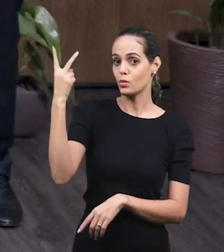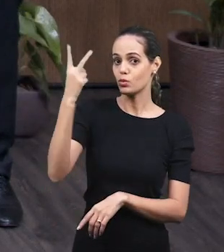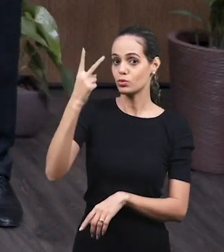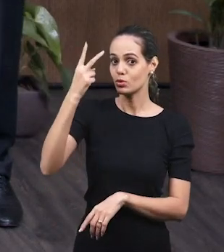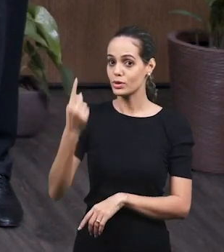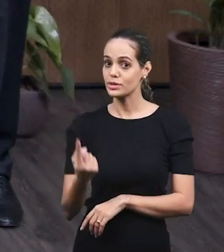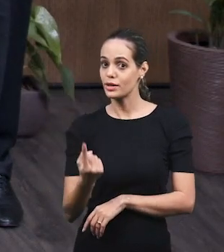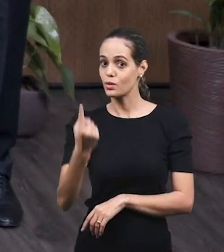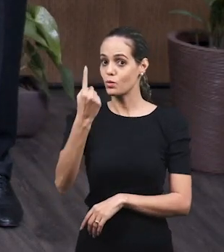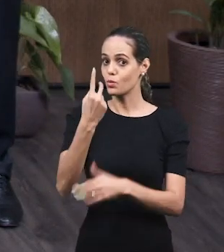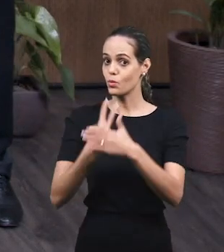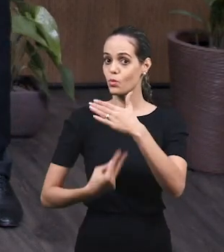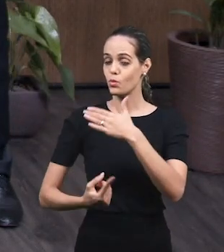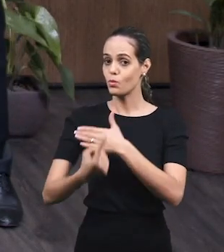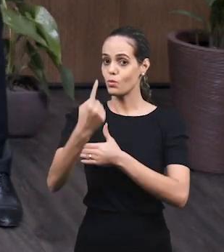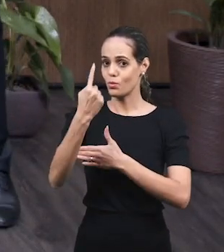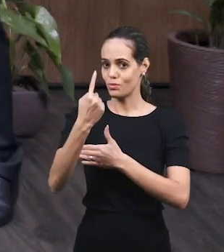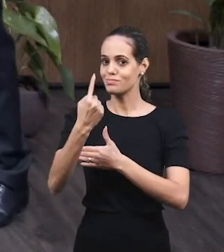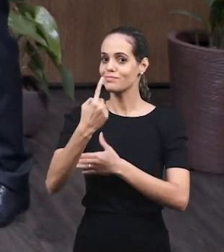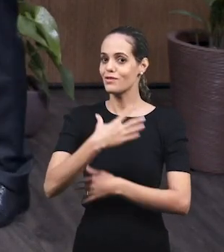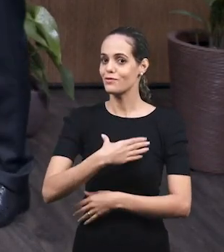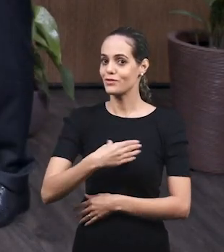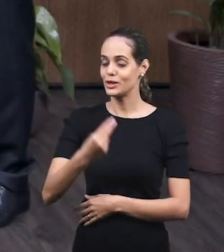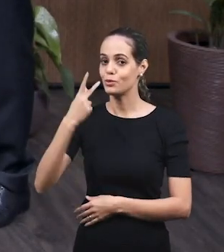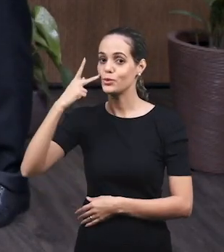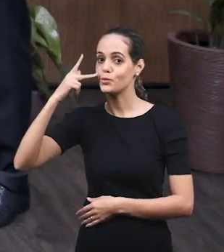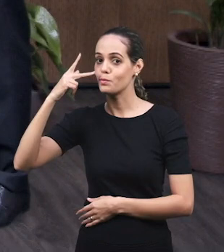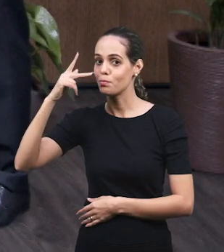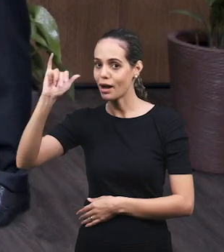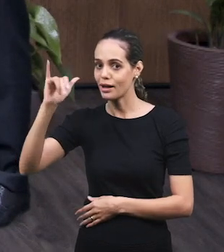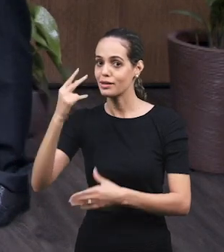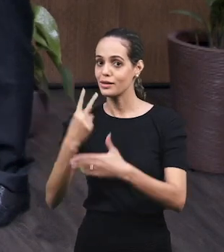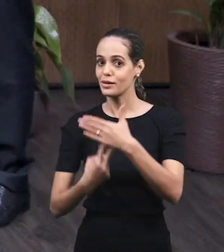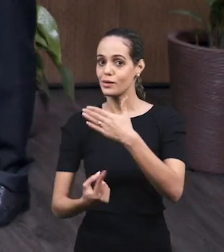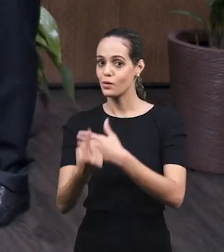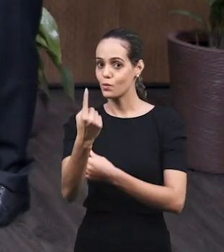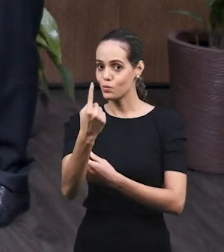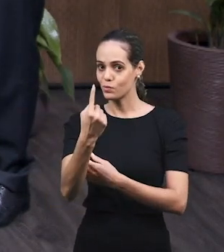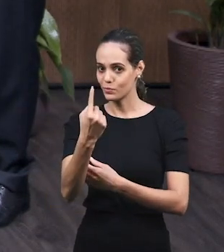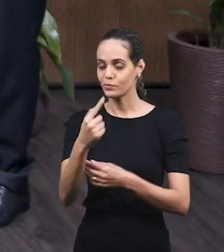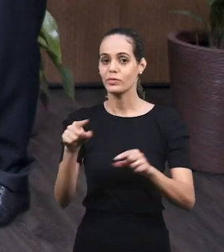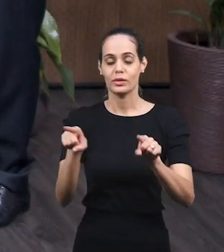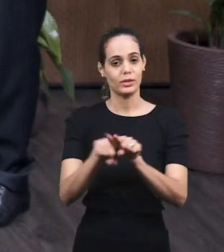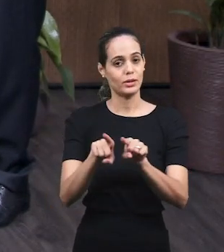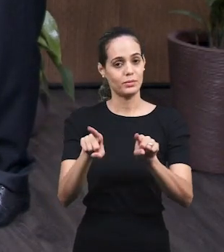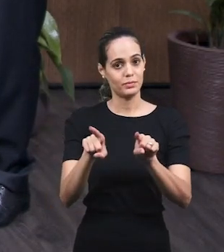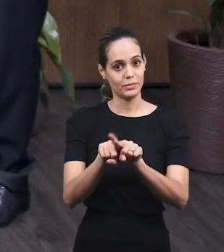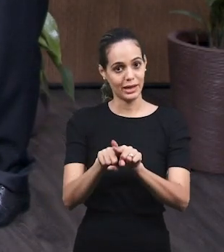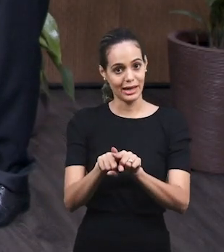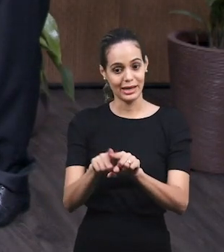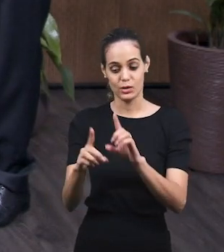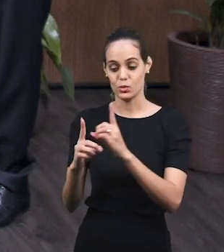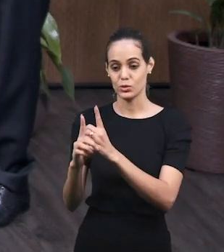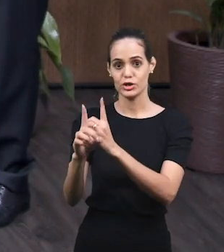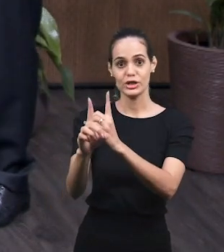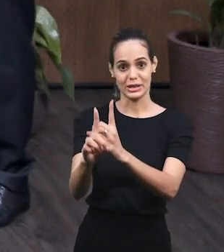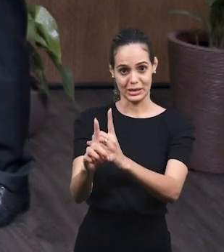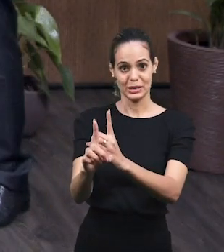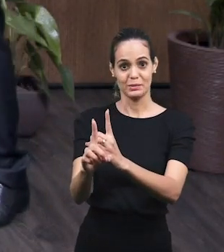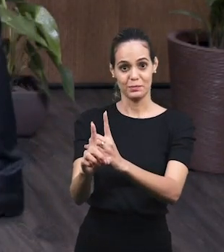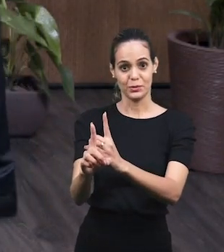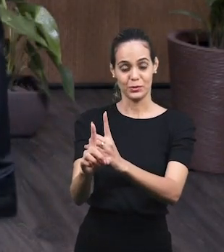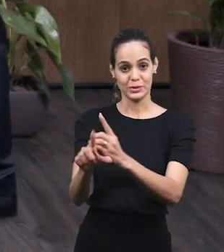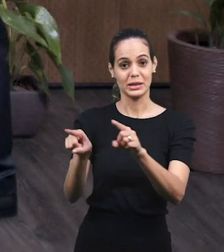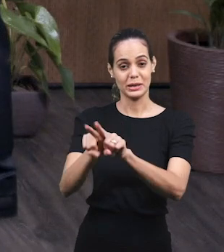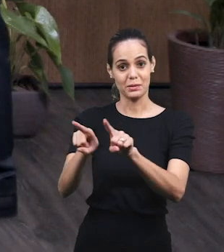que tel comme Jésus avait reçu du Père, lui et le Père étaient un, qu'en vérité, son Église, ses disciples